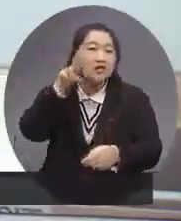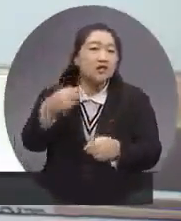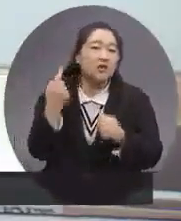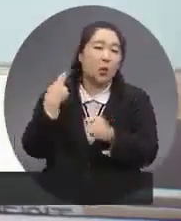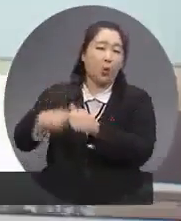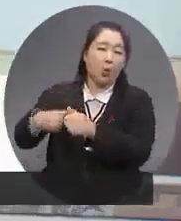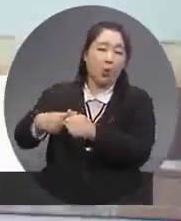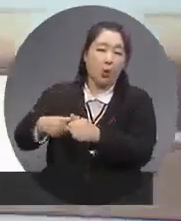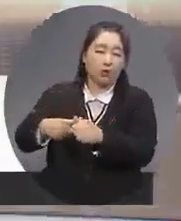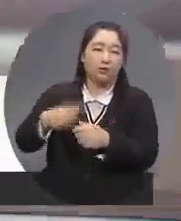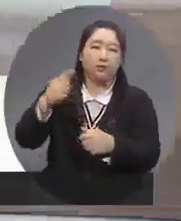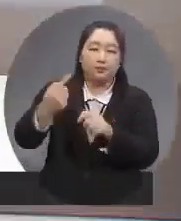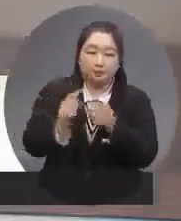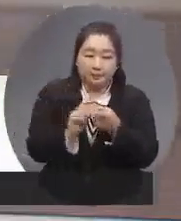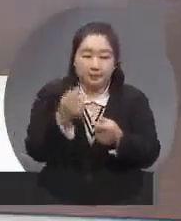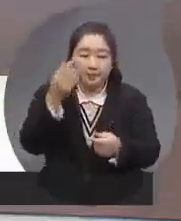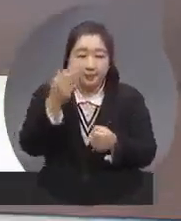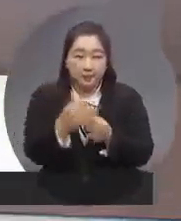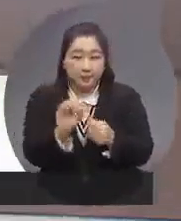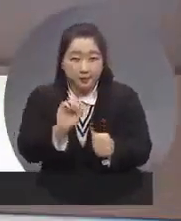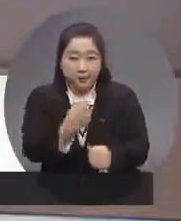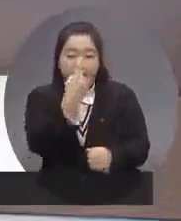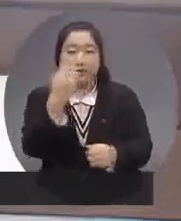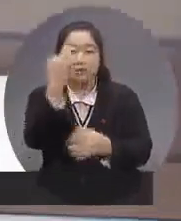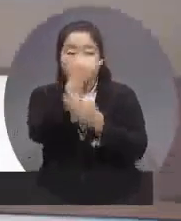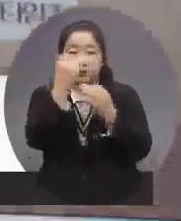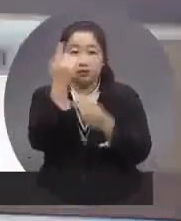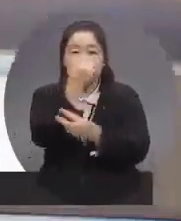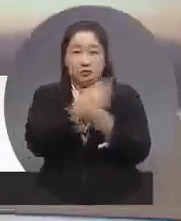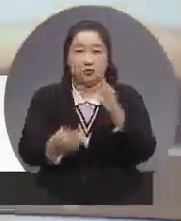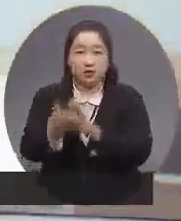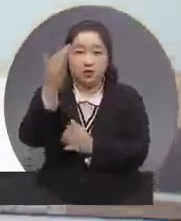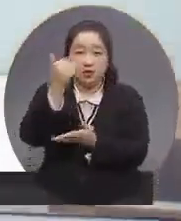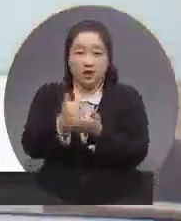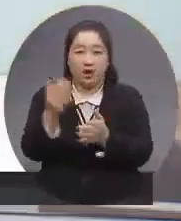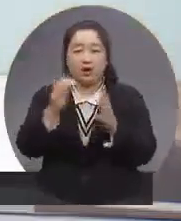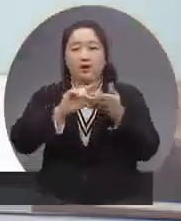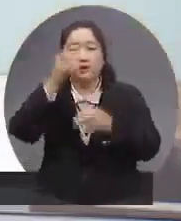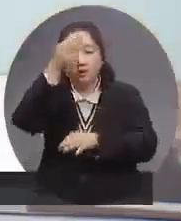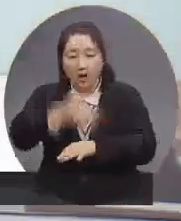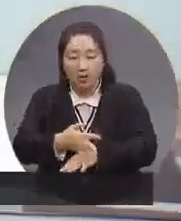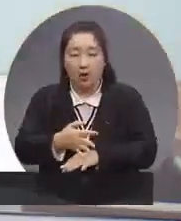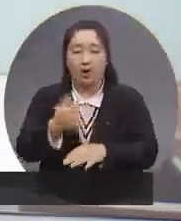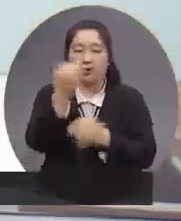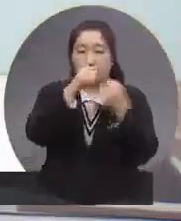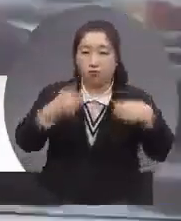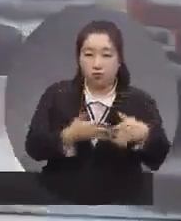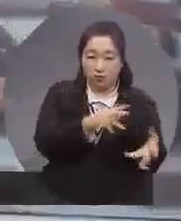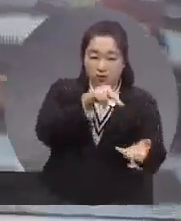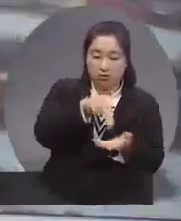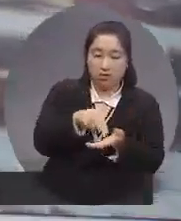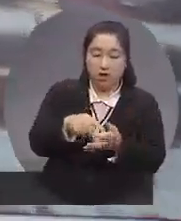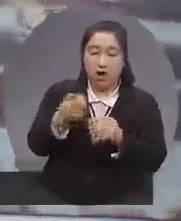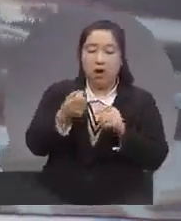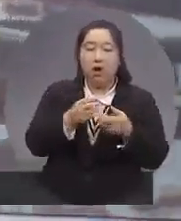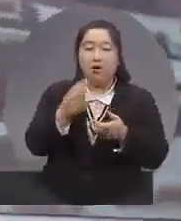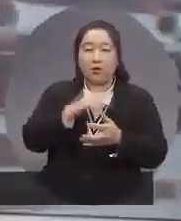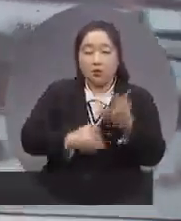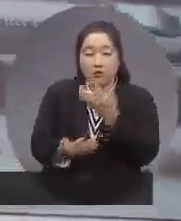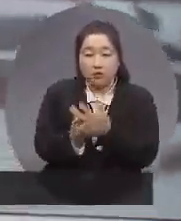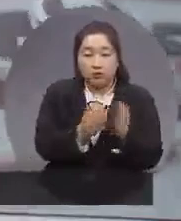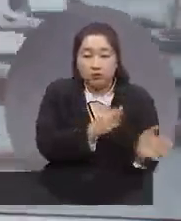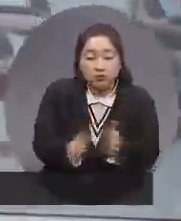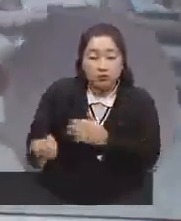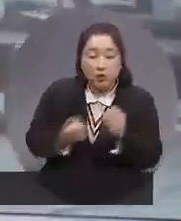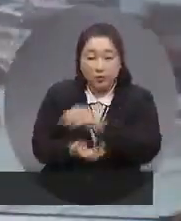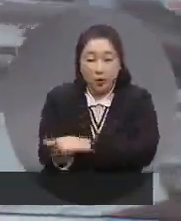공개 사과했습니다. 충청북도는 여러 차례 선제적 대응 요구를 무시한 청주시를 상대로 특별 감찰에